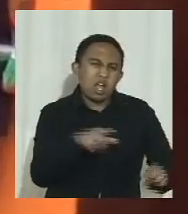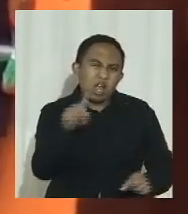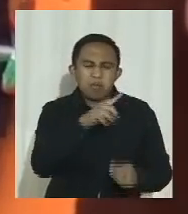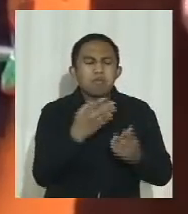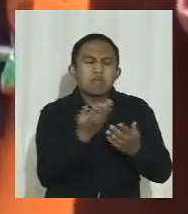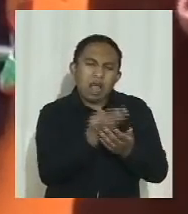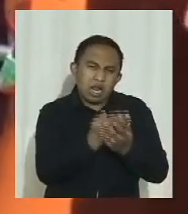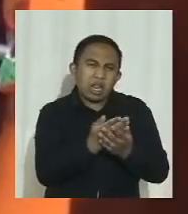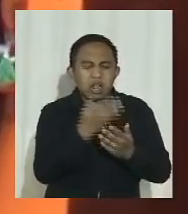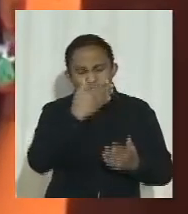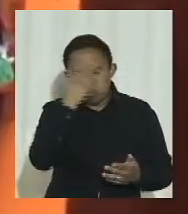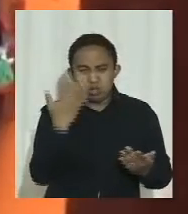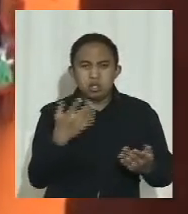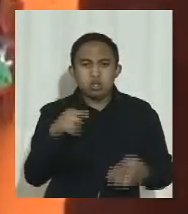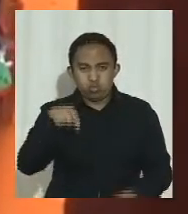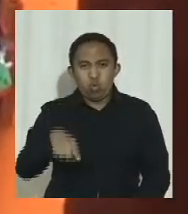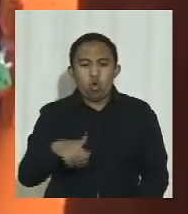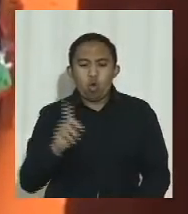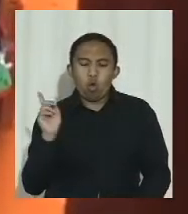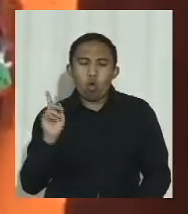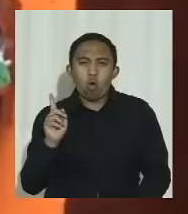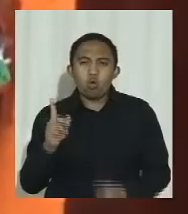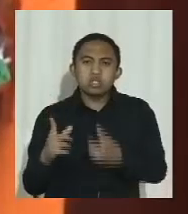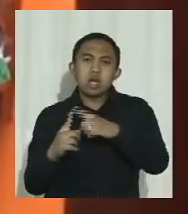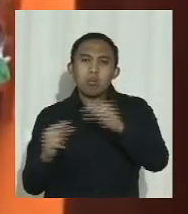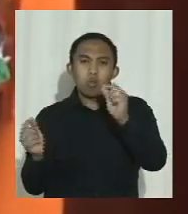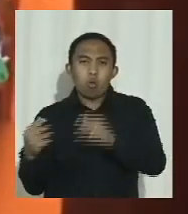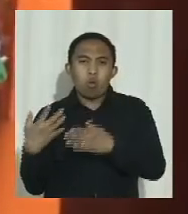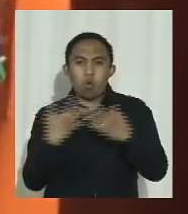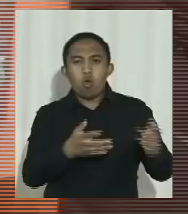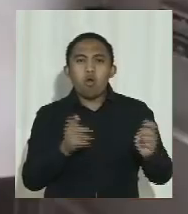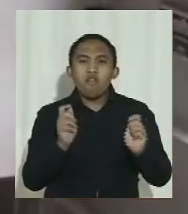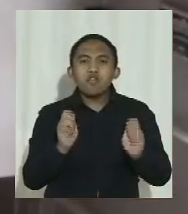Ity fitaovana vaovao avy amin'ny governemanta japonais ity